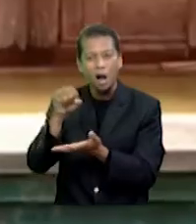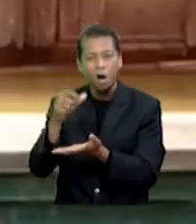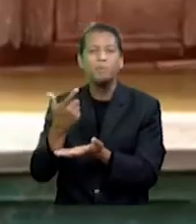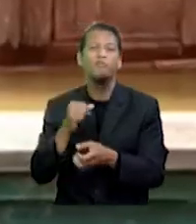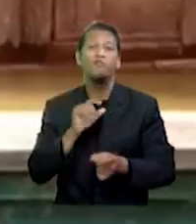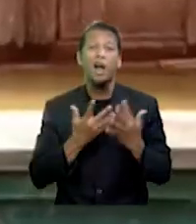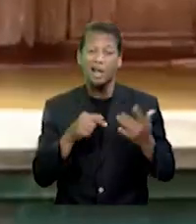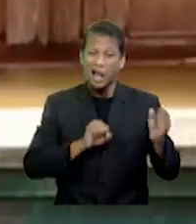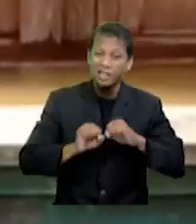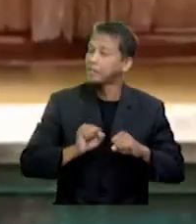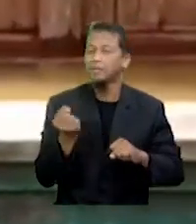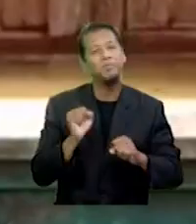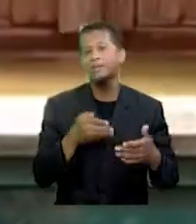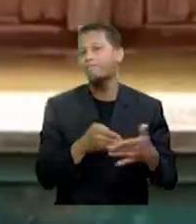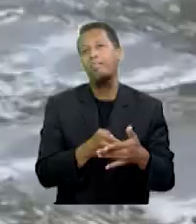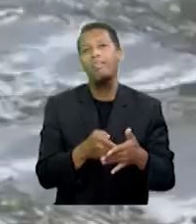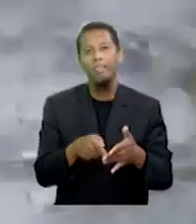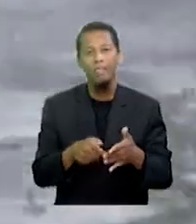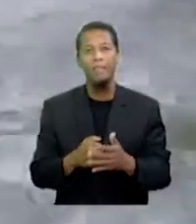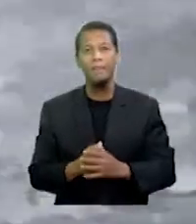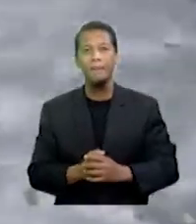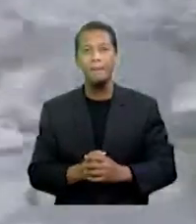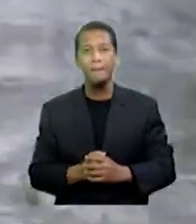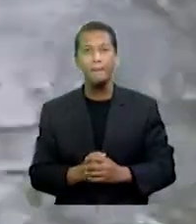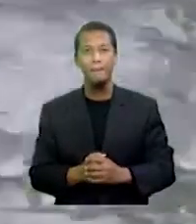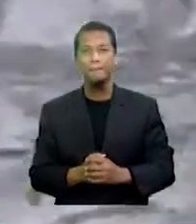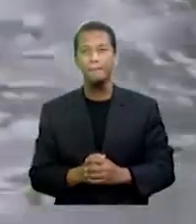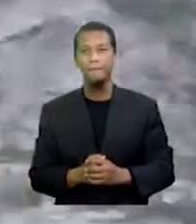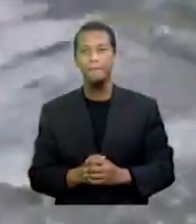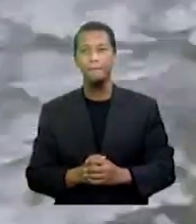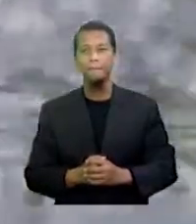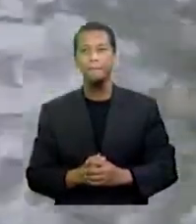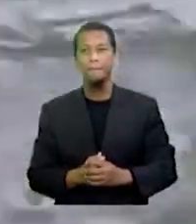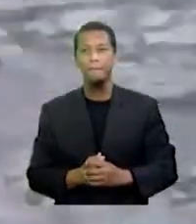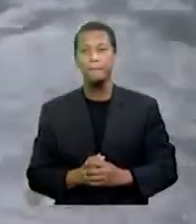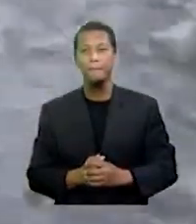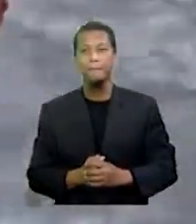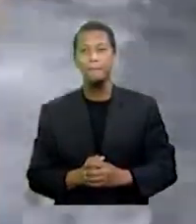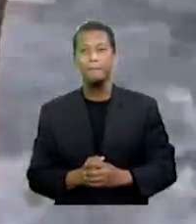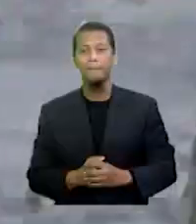untuk beraktivitas. Dari Pangandaran, Jawa Barat, Irfan Rambiansyah, iNews, melaporkan.